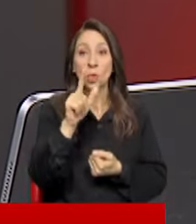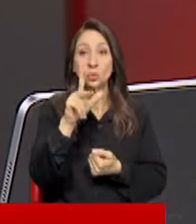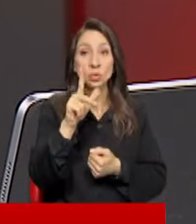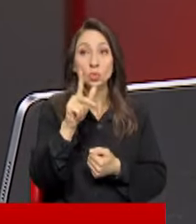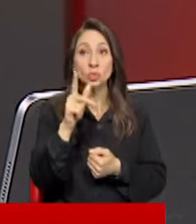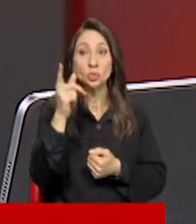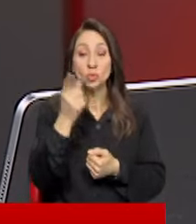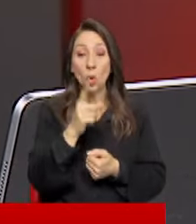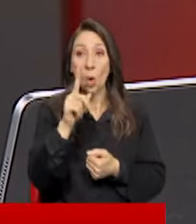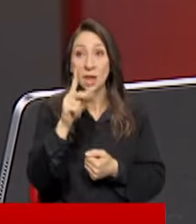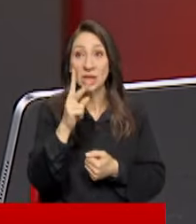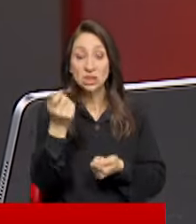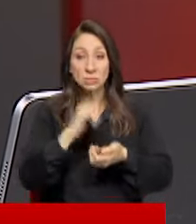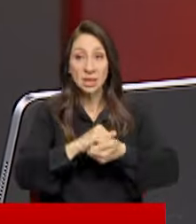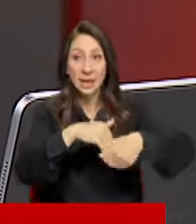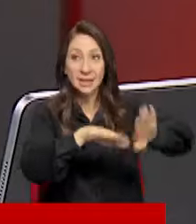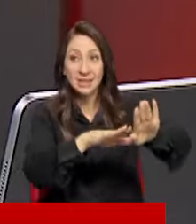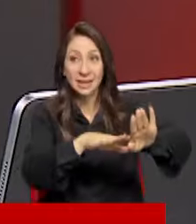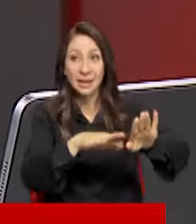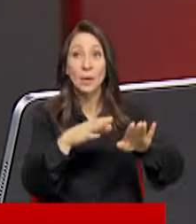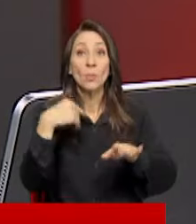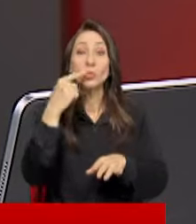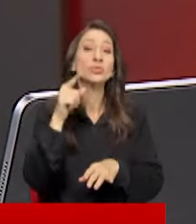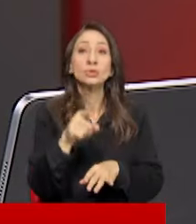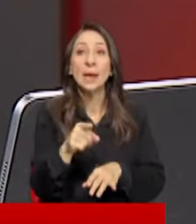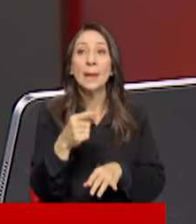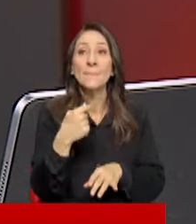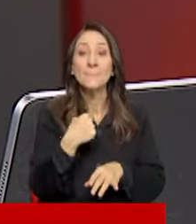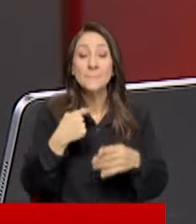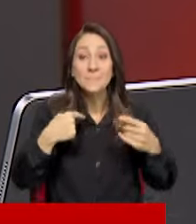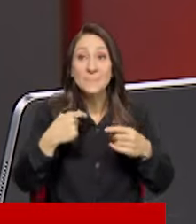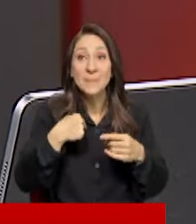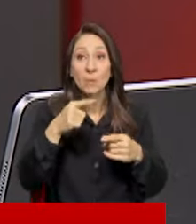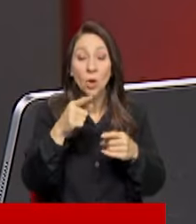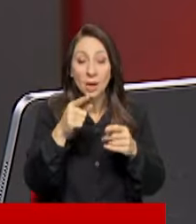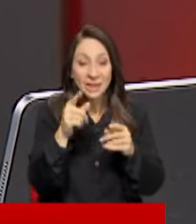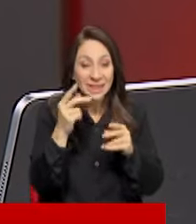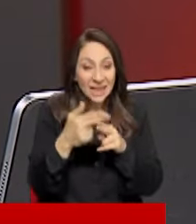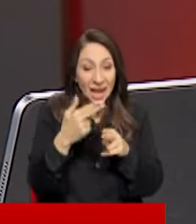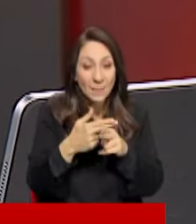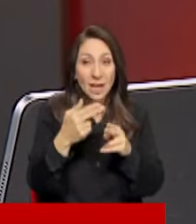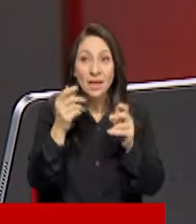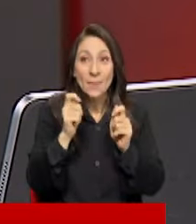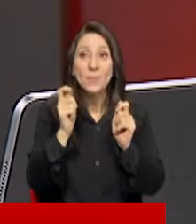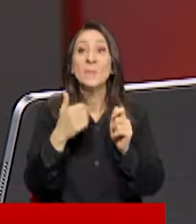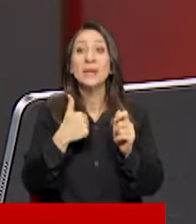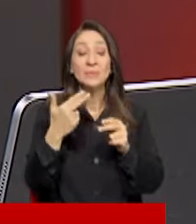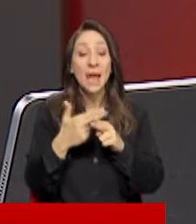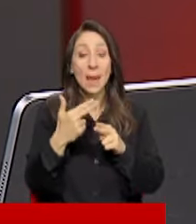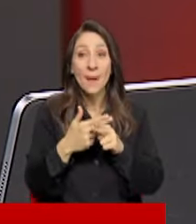oyumuz, %12'si işbirliğine gitti. Yani dolayısıyla benim o simülasyonu tutma diye bir şey yok. Benim